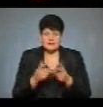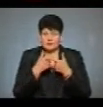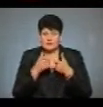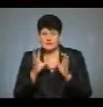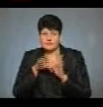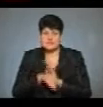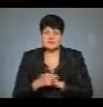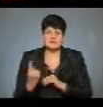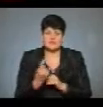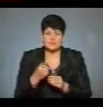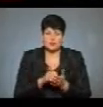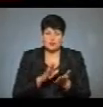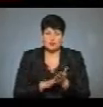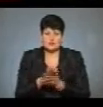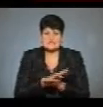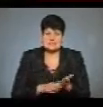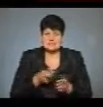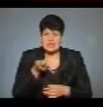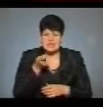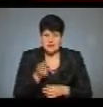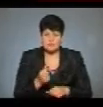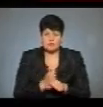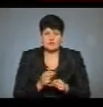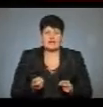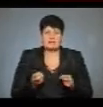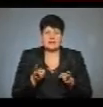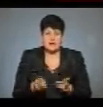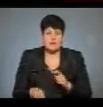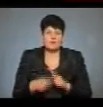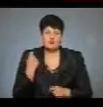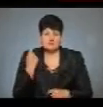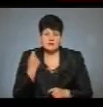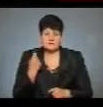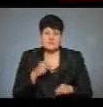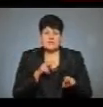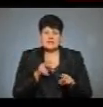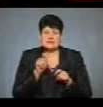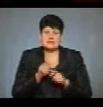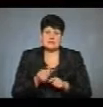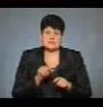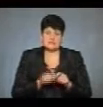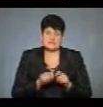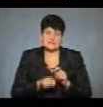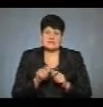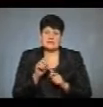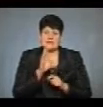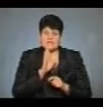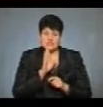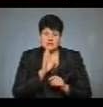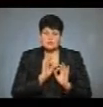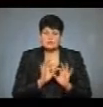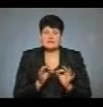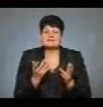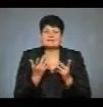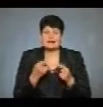до єдиного обліку заяв і повідомлень про вчинені кримінальні правопорушення. Слідча Тернопільського відділу поліції Анна Скавінська розповідає,